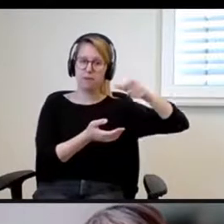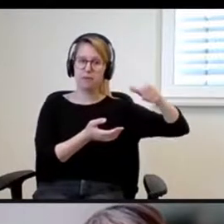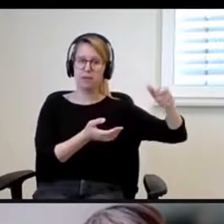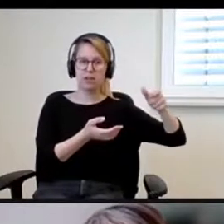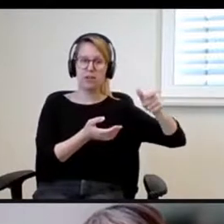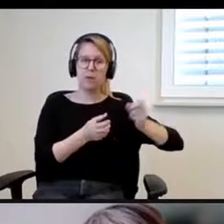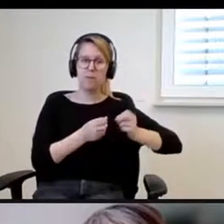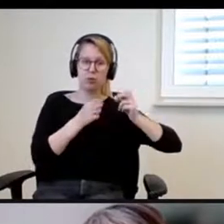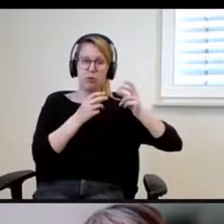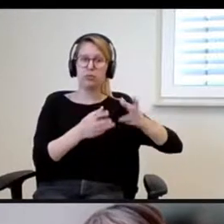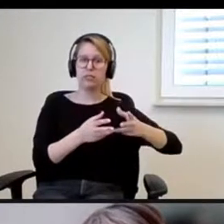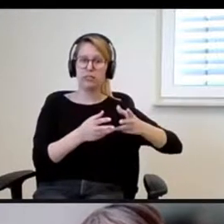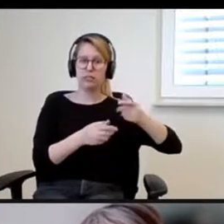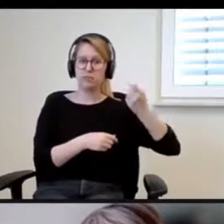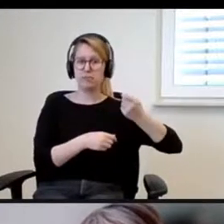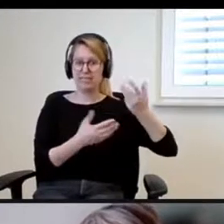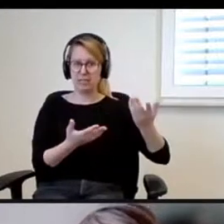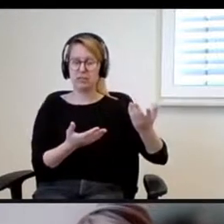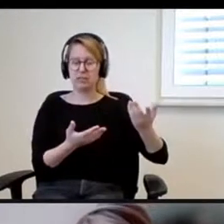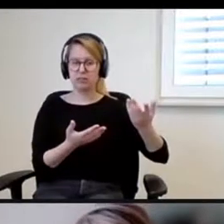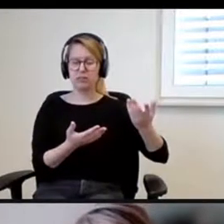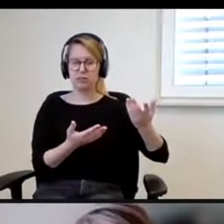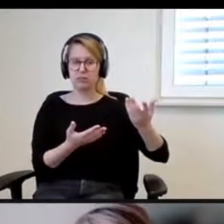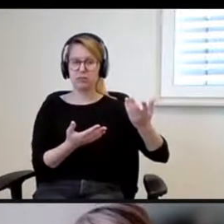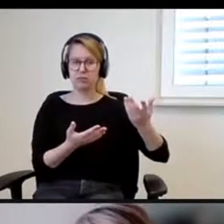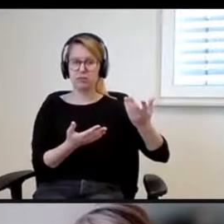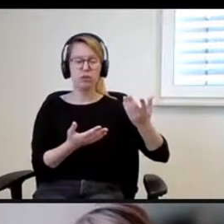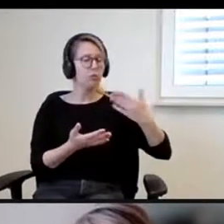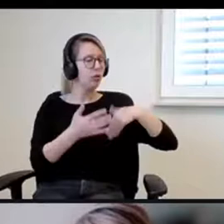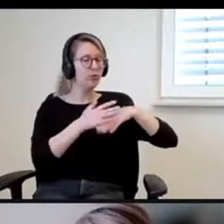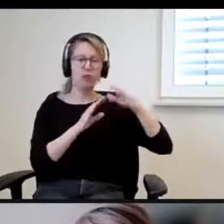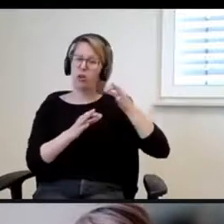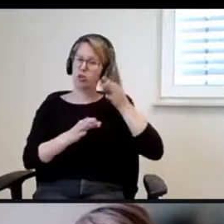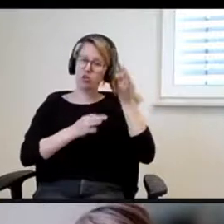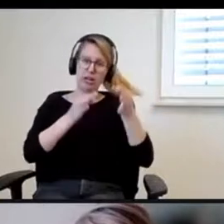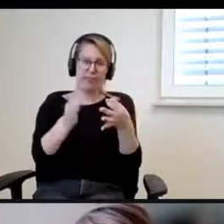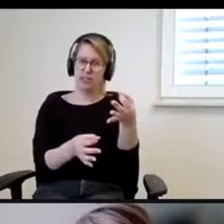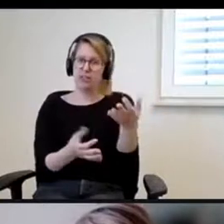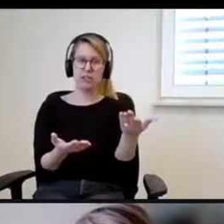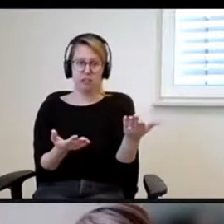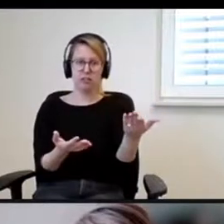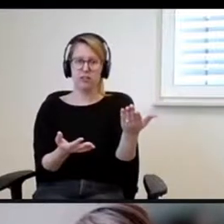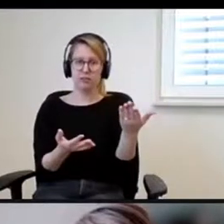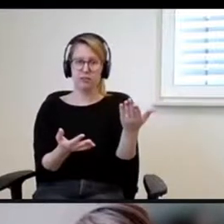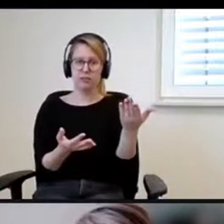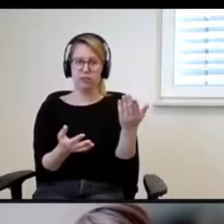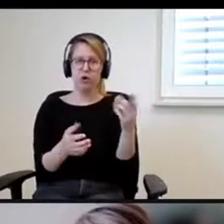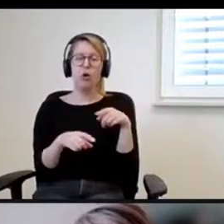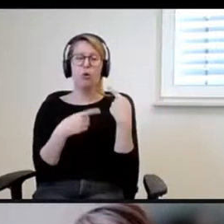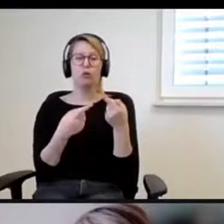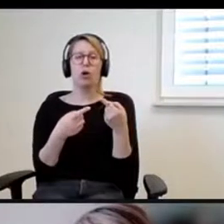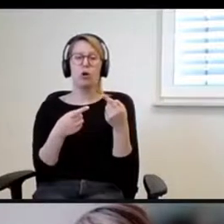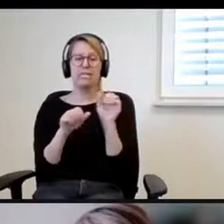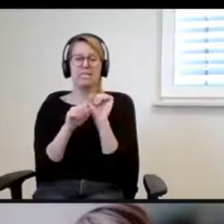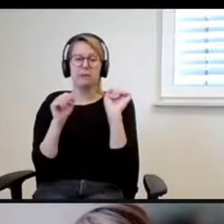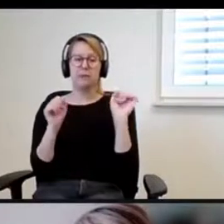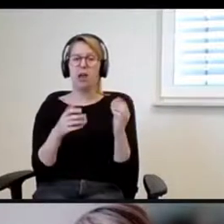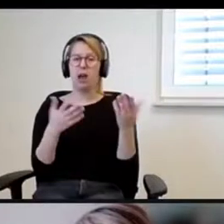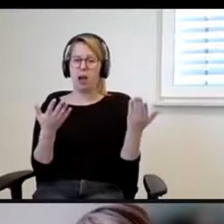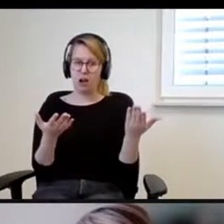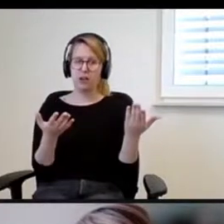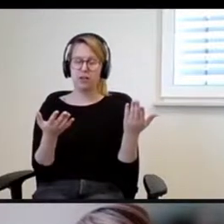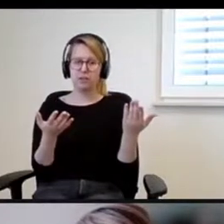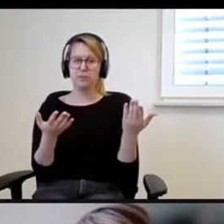de la stratégie. Il y avait un séminaire dédié, enfin une session dédiée aux questions